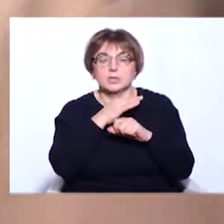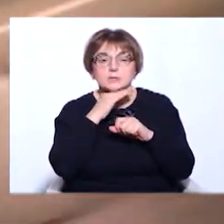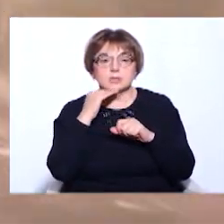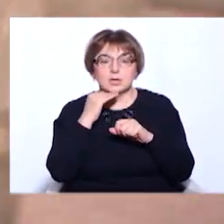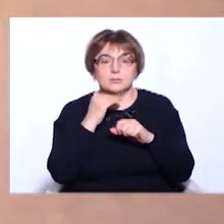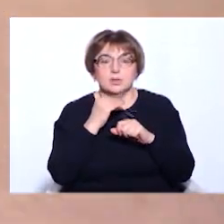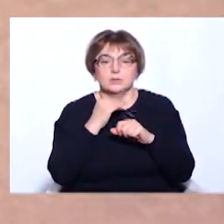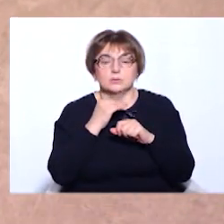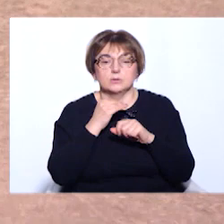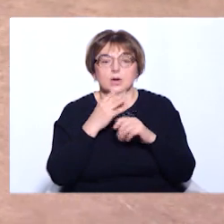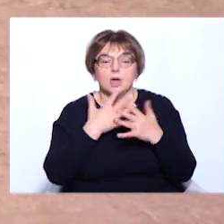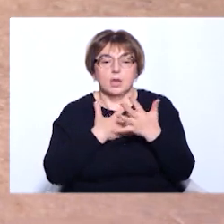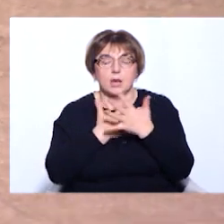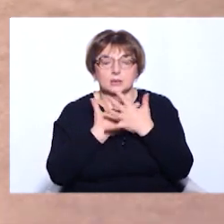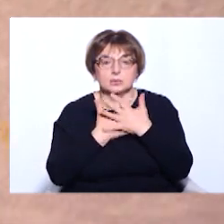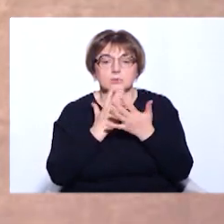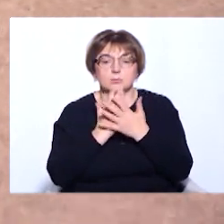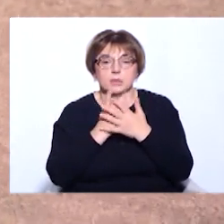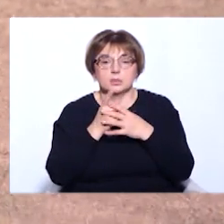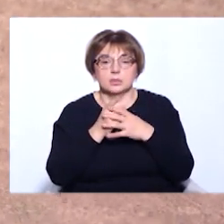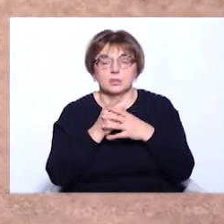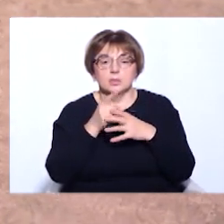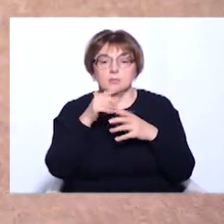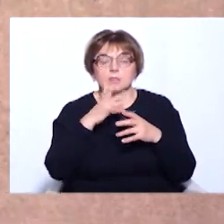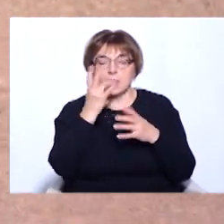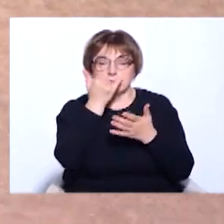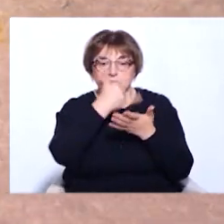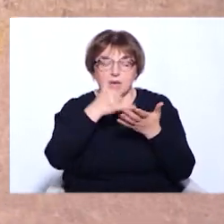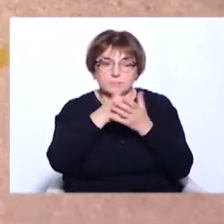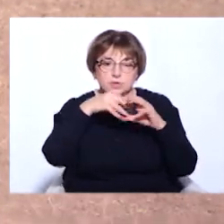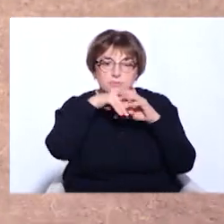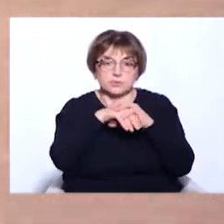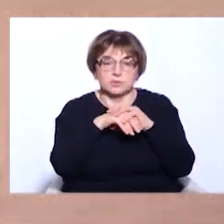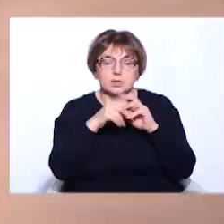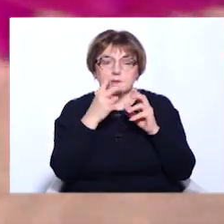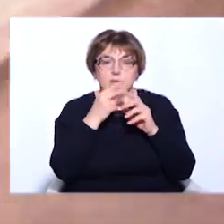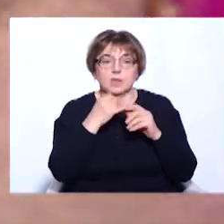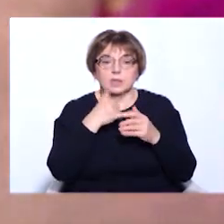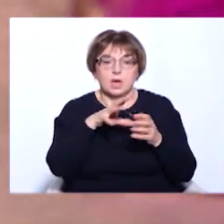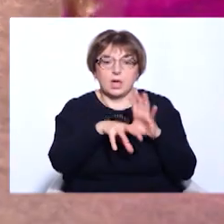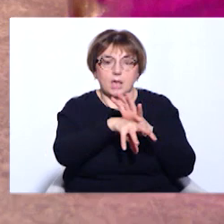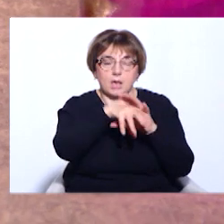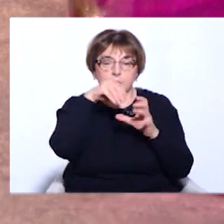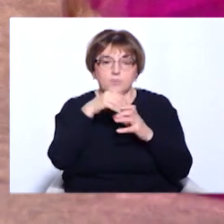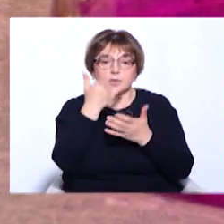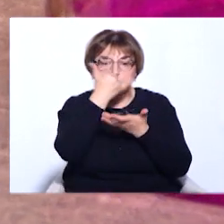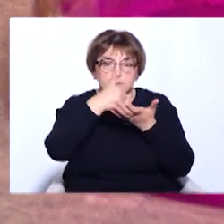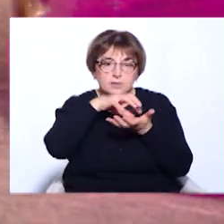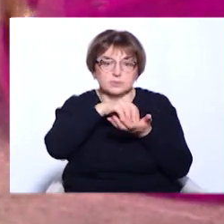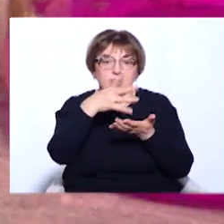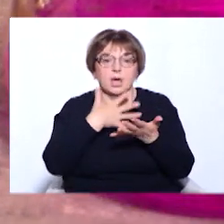საკმაოდ აქტიურები არიან და ნავთში ინახება, ნახოთ ახლა ამოვიღეთ ნავთიდან ეს აქტიური